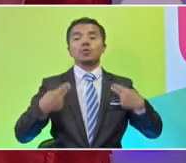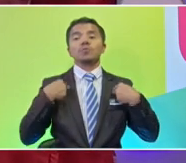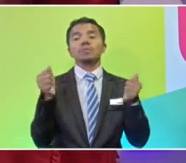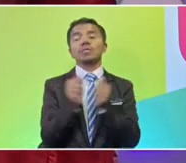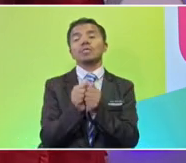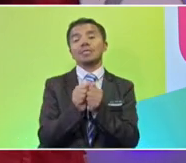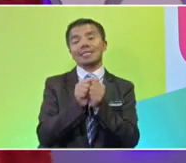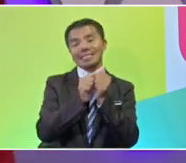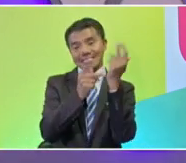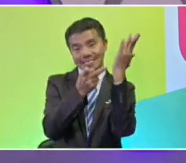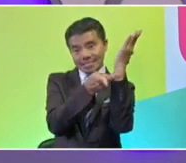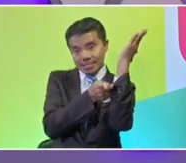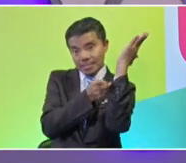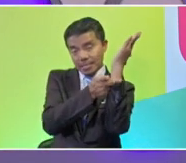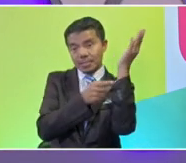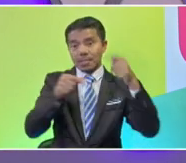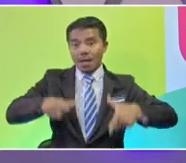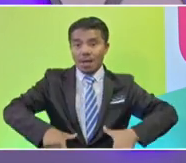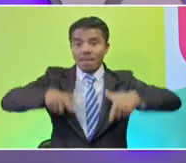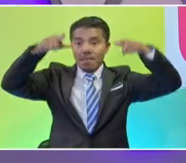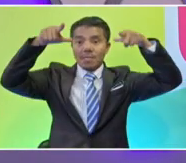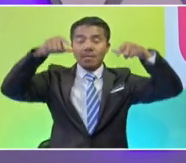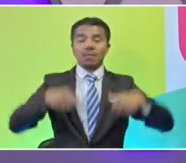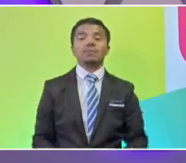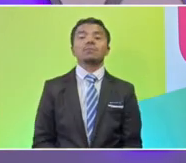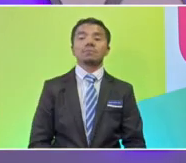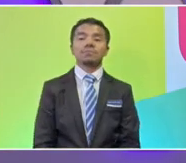itu akan tumbuh dengan sendiri